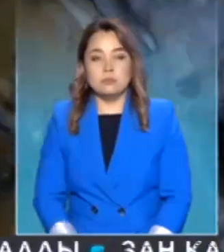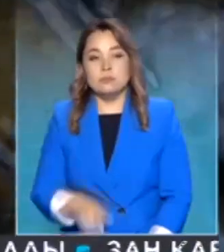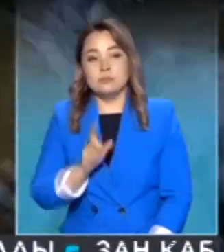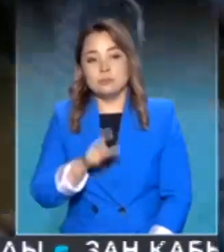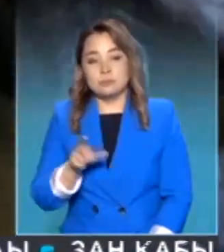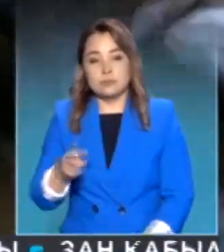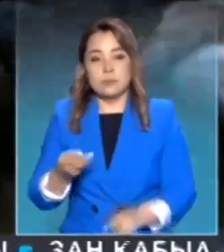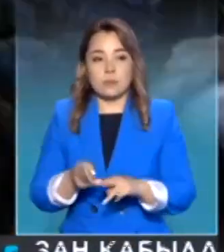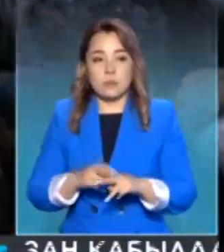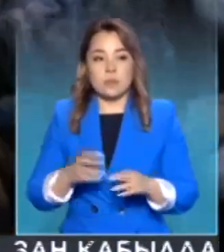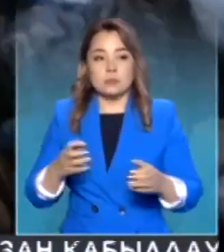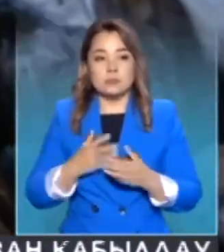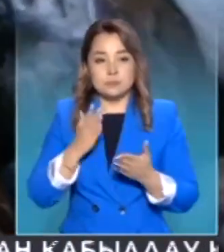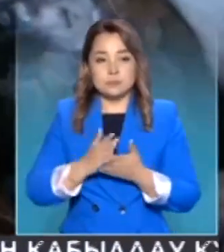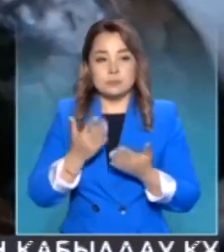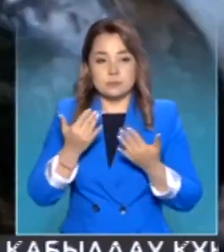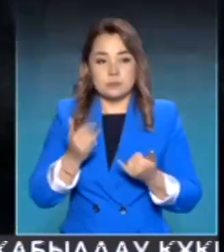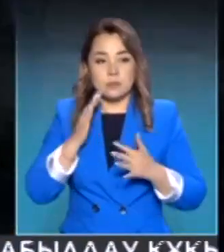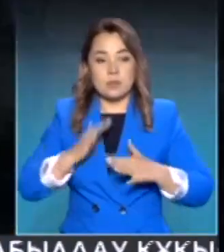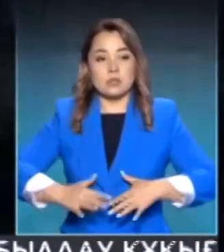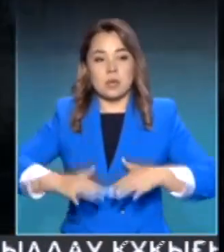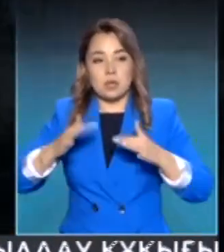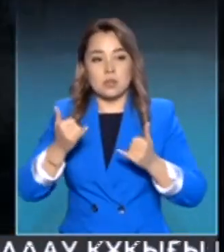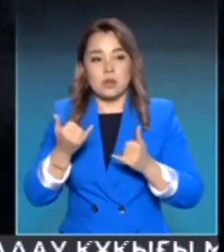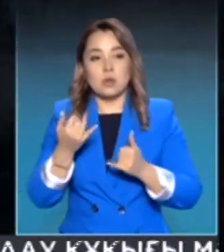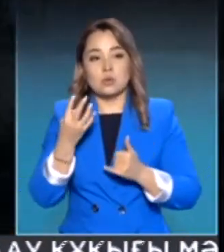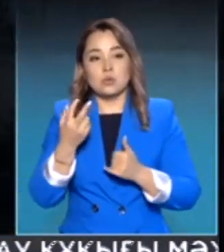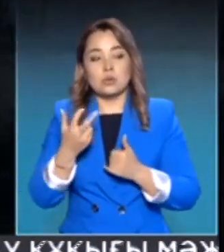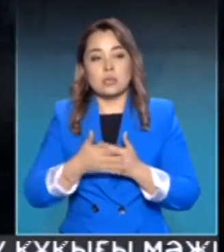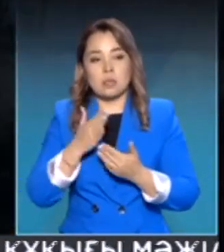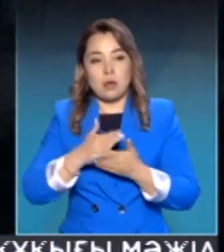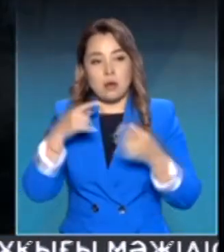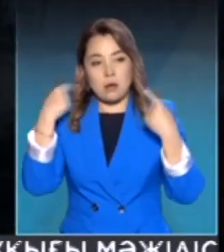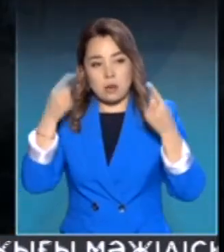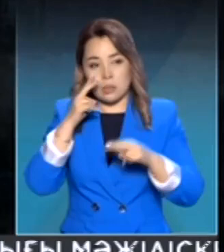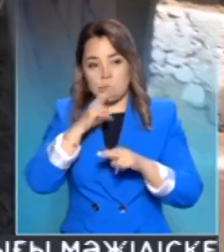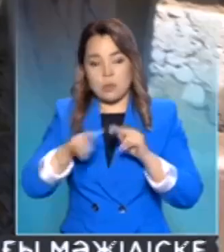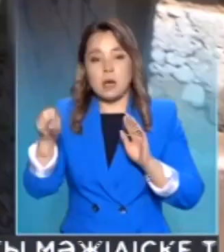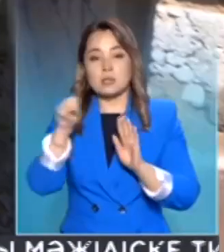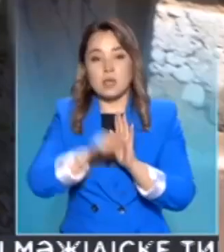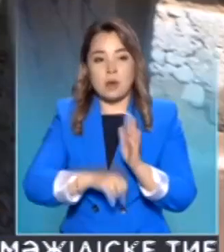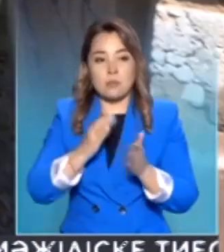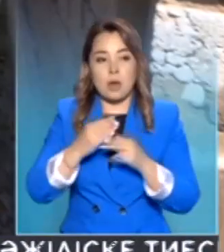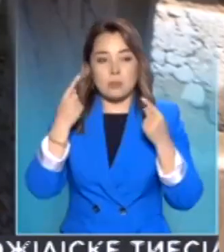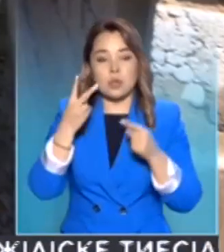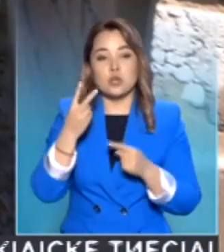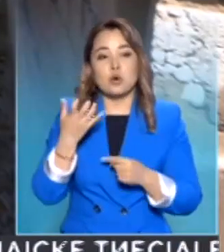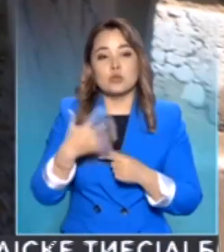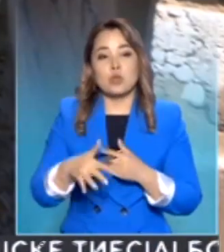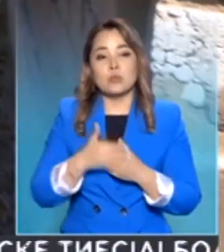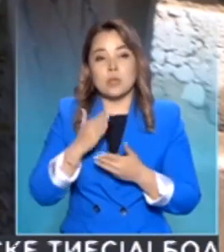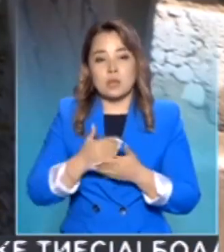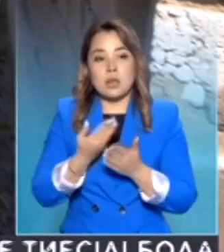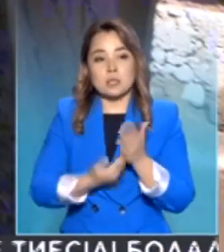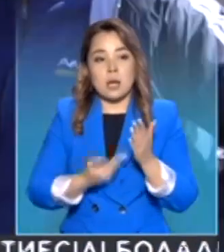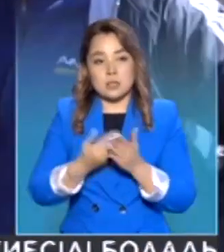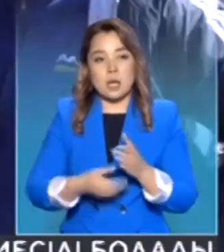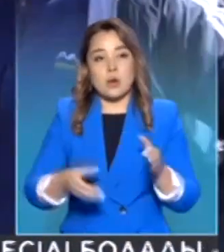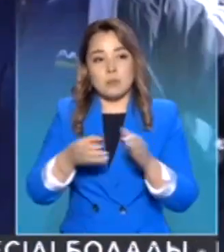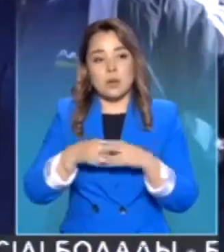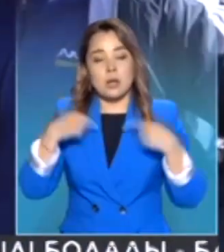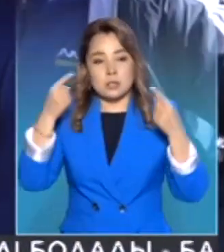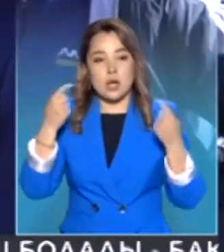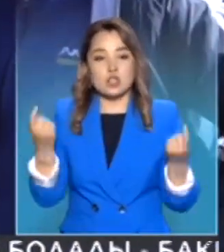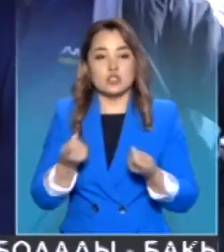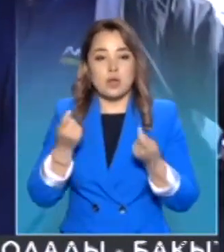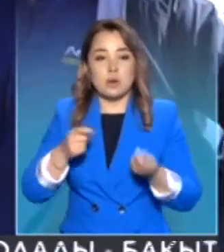Адамдар жан сауғалап жүргенде асау ағыс 300-ден астам төрт түлікті ағызып әкеткен. Қырылған малдың 250-дейі сарапханадағы шопанның қорасына